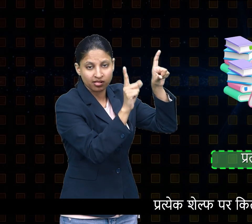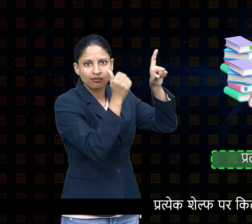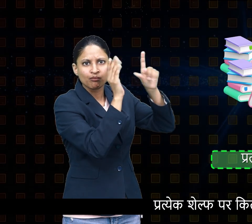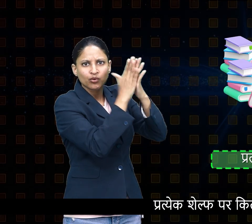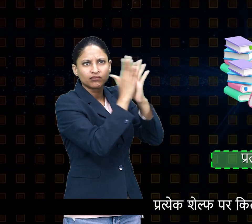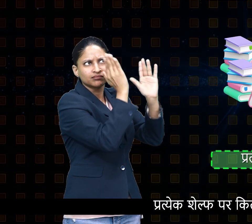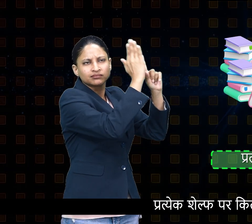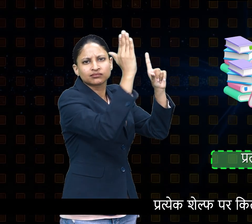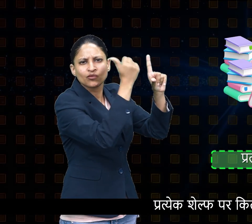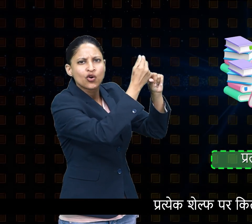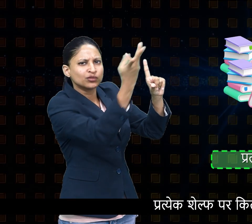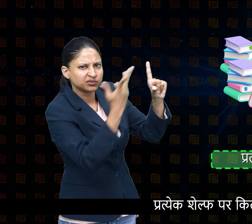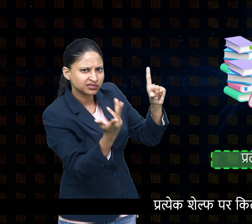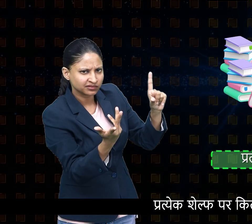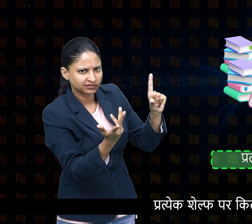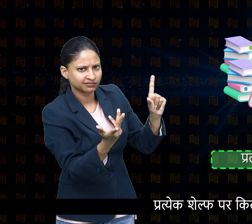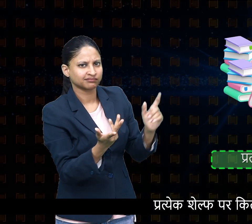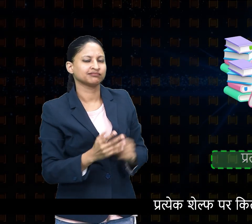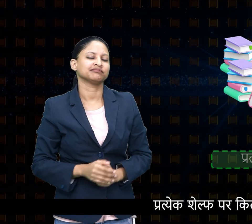प्रत्येक शेल्फ पर कितनी किताबें जाती हैं?